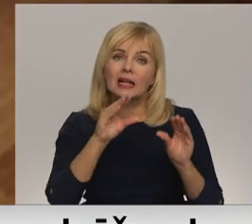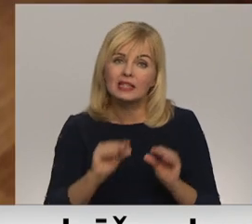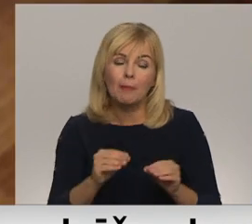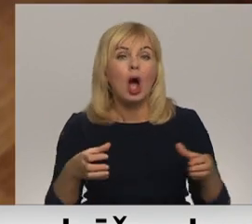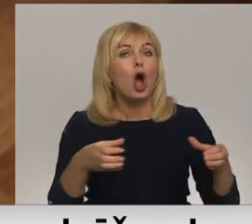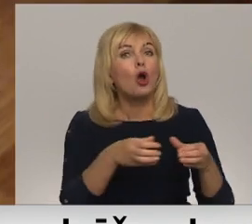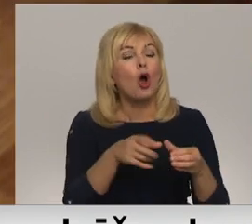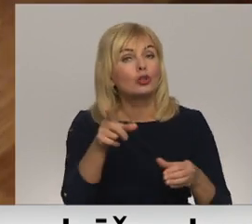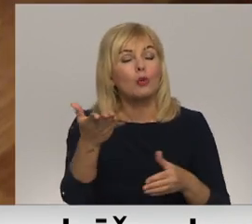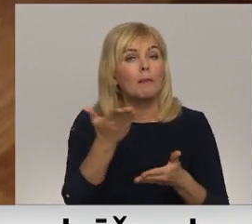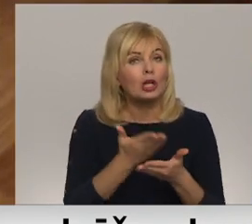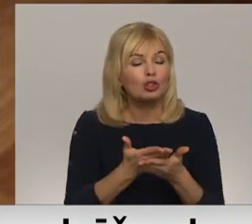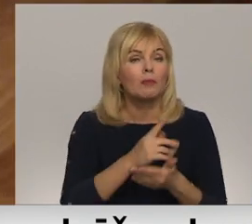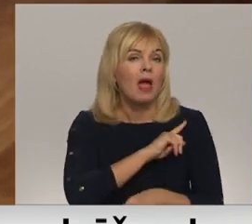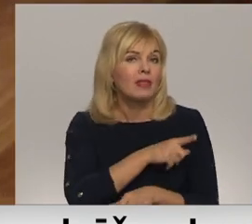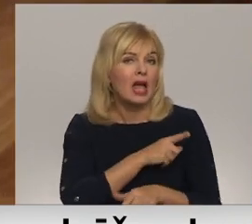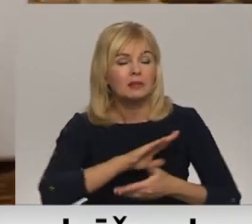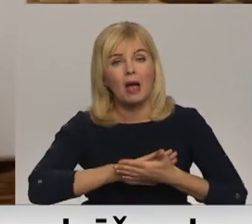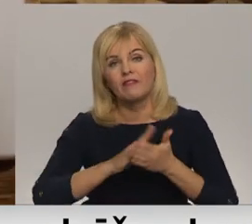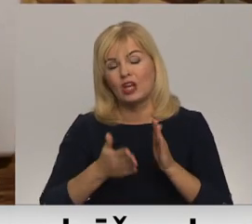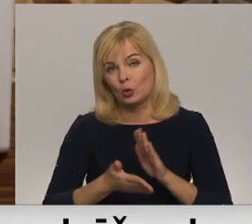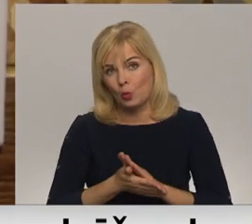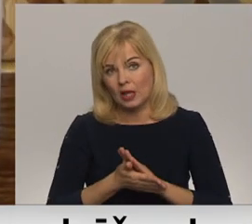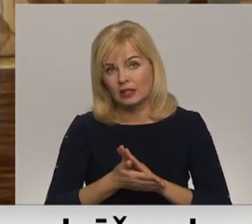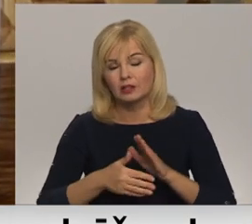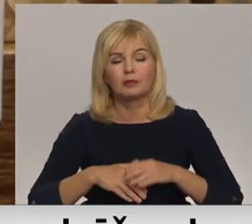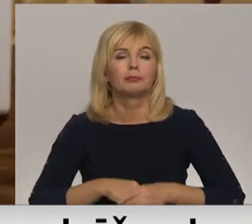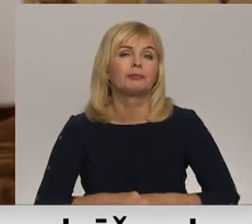taču koalīcija par šo priekšlikumu nespēja vienoties. Jānis Sproģis Cinis, Jānis Goldbergs, TV Kurzeme.